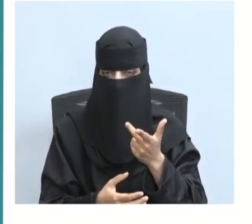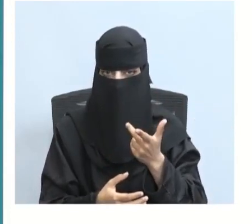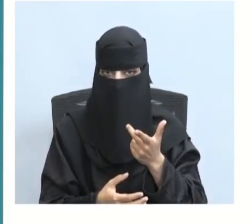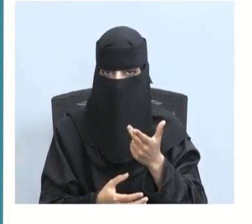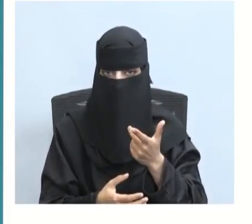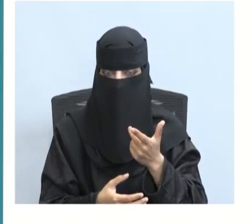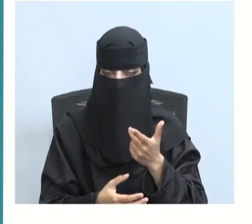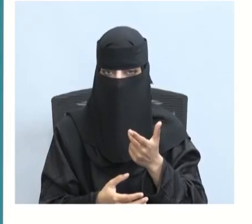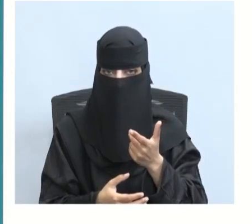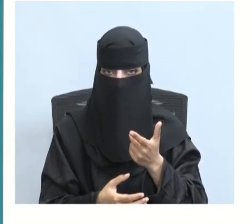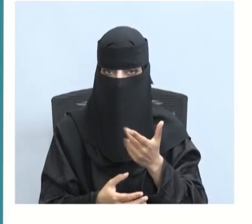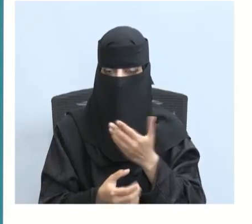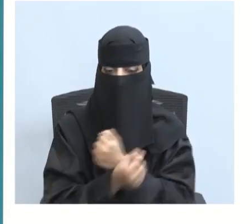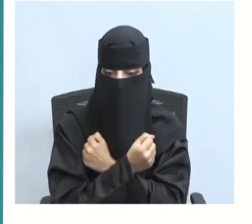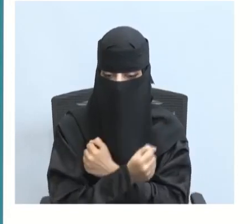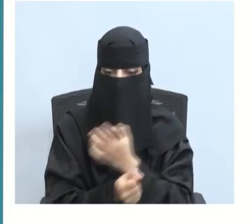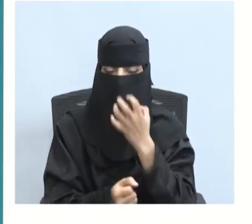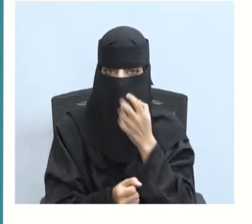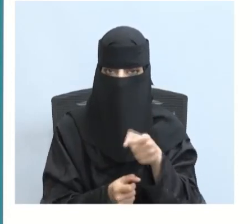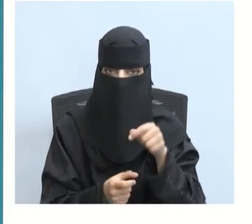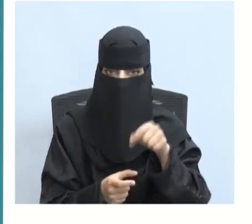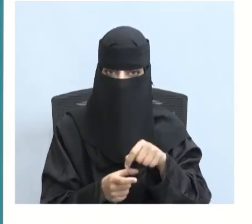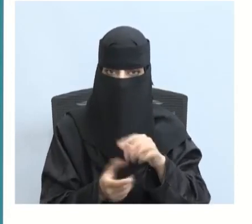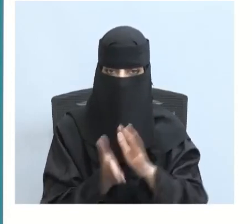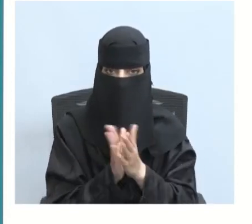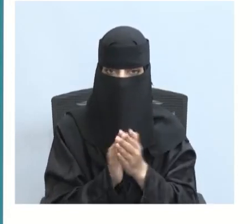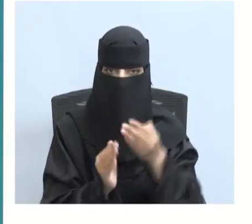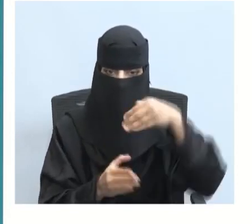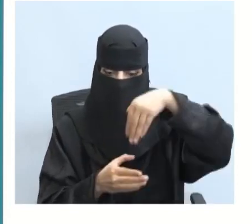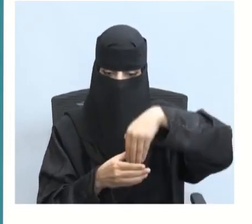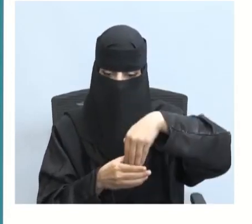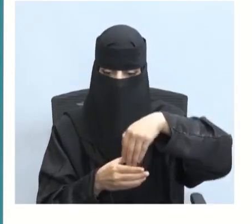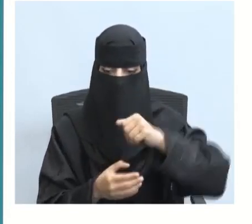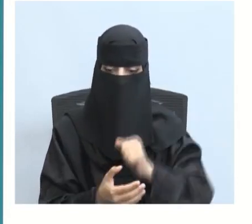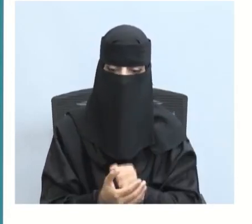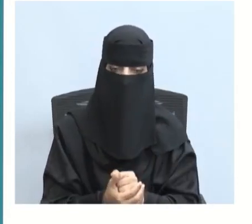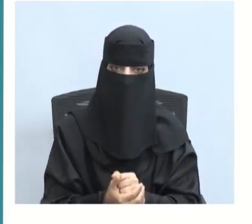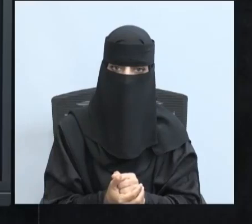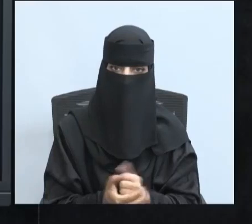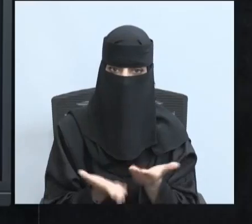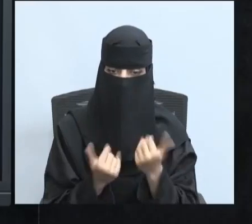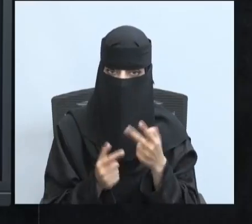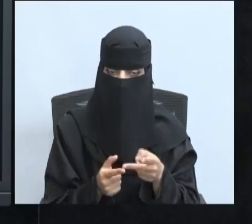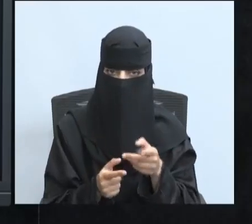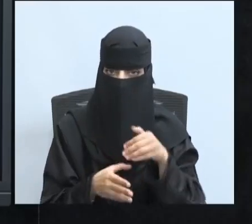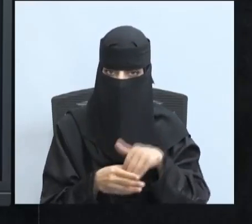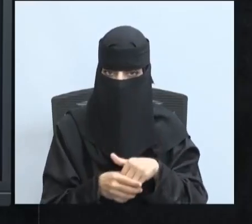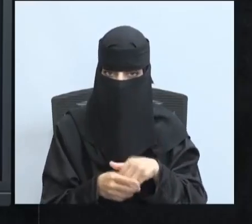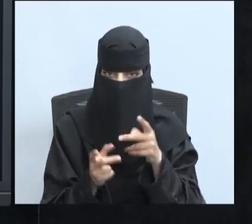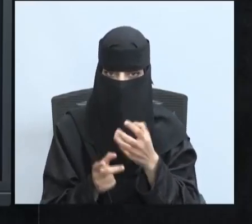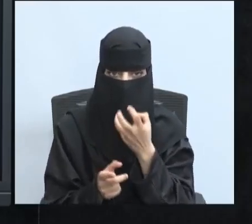ذلك تكون طاقه حراريه في الخبز قبل ان تصل الى الخبز